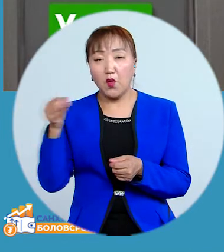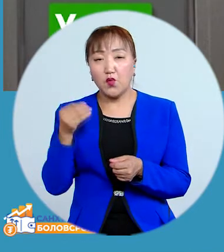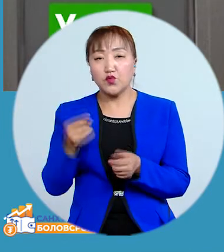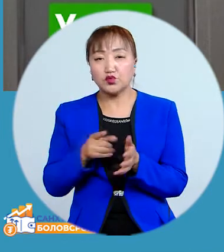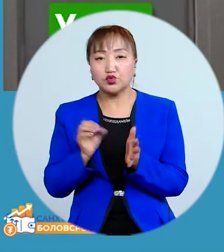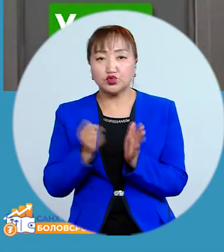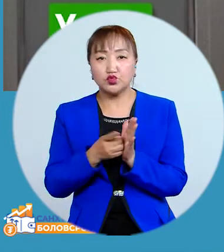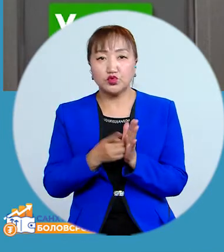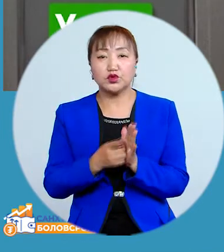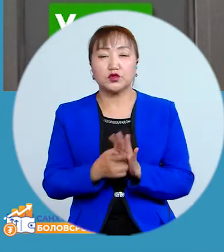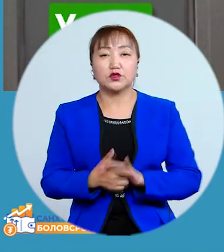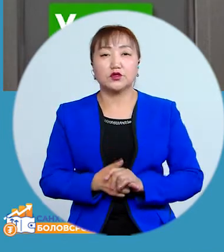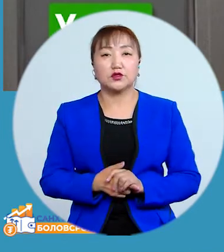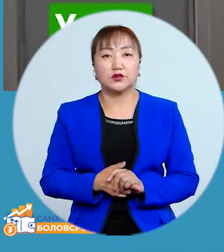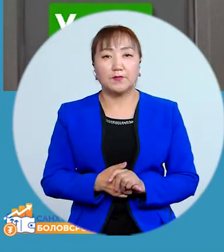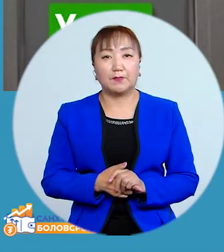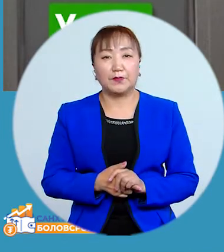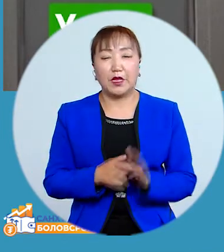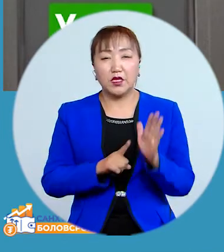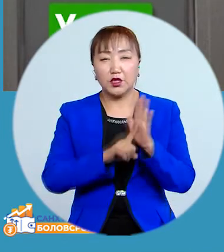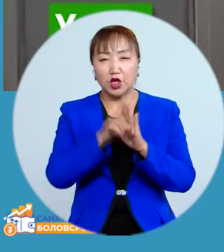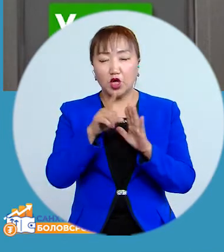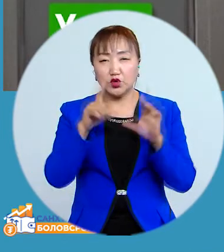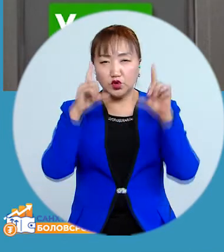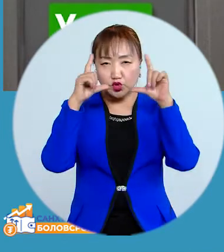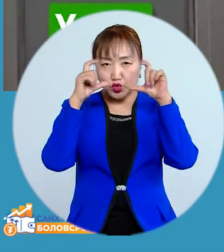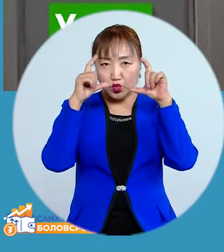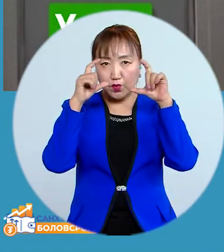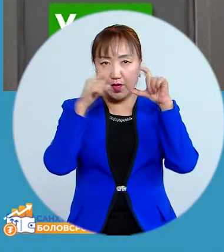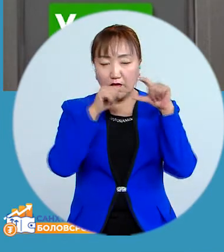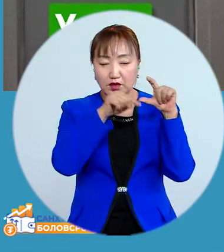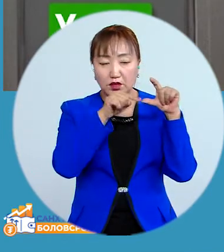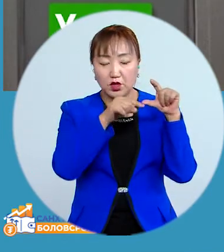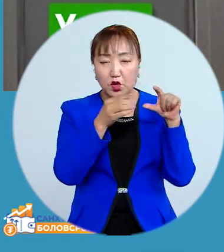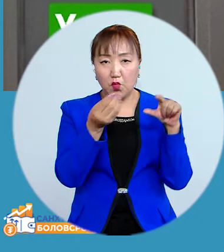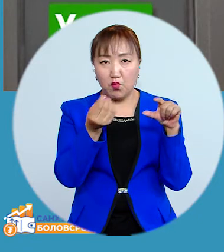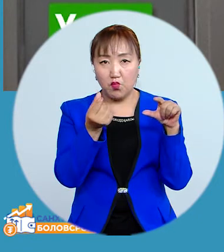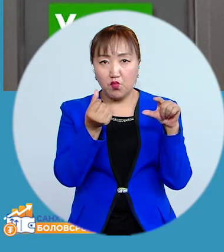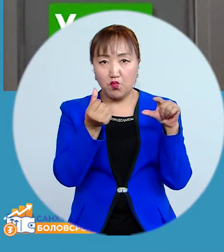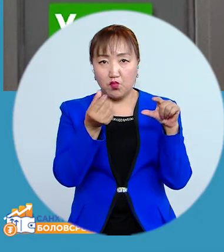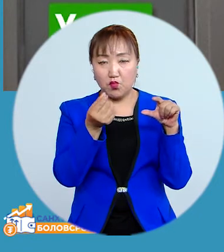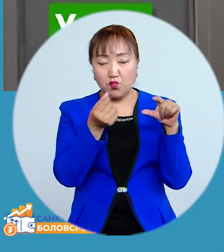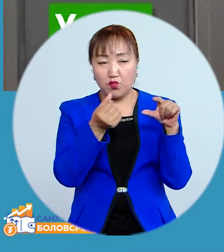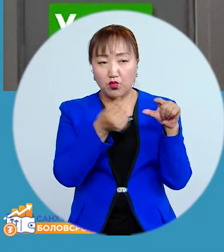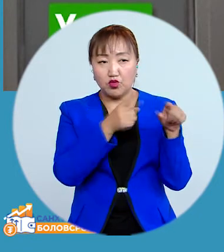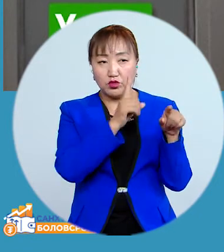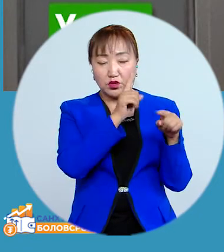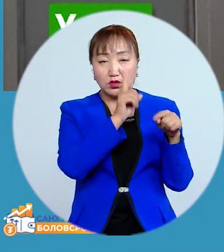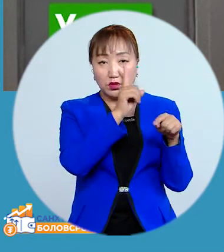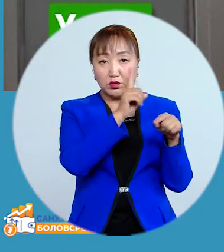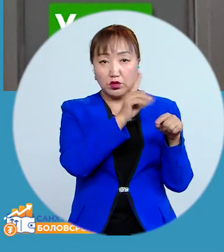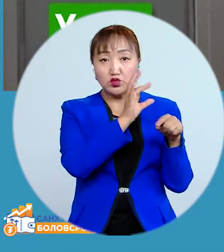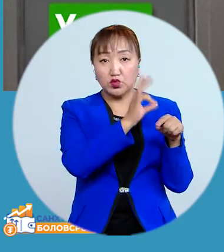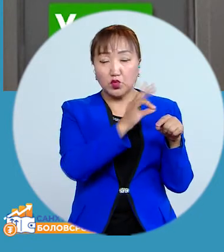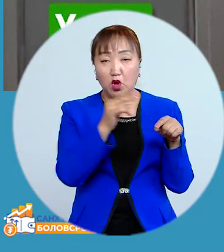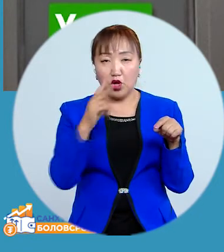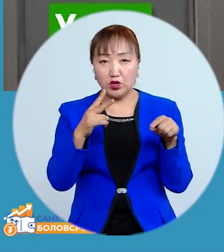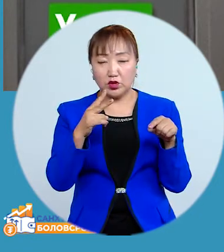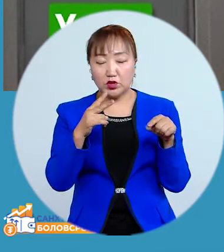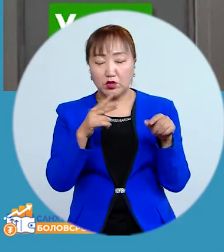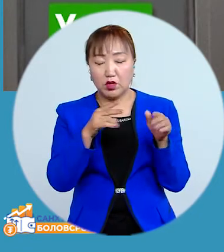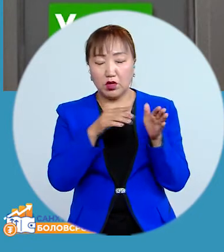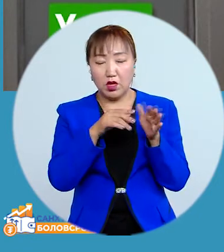зурган дээр харах юм бол эхний зурган дээр одоо мөнгө карт хийдэг хэсэг дээр ийм нэмэлт ийм доголь шиг юм харагдаж байгаа. Тэгэхээр энэ